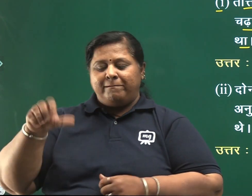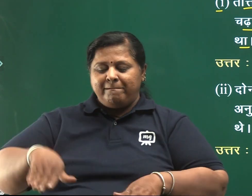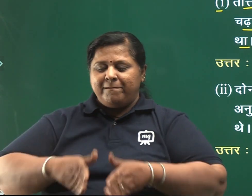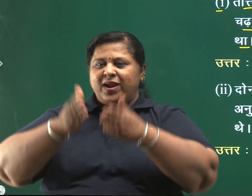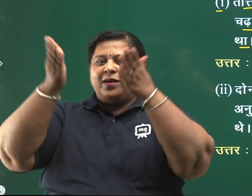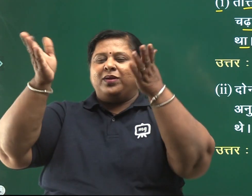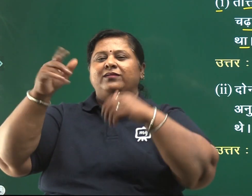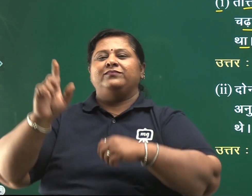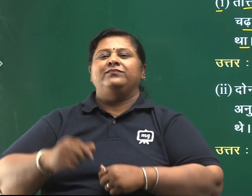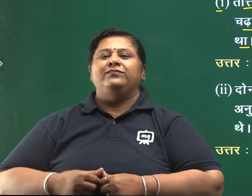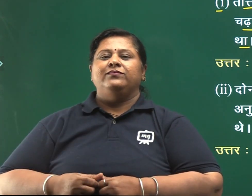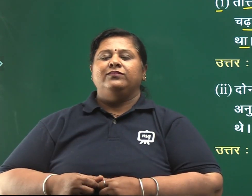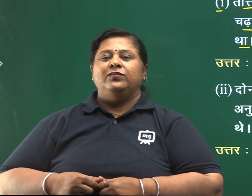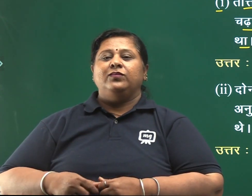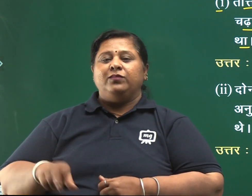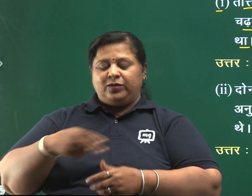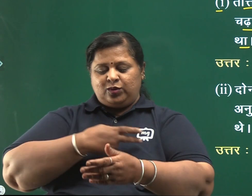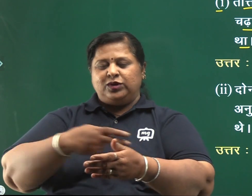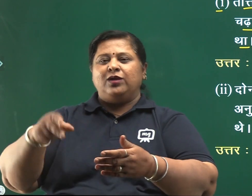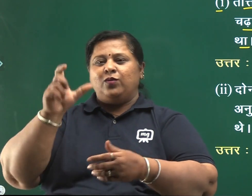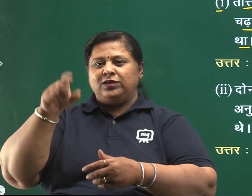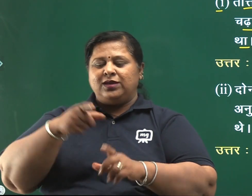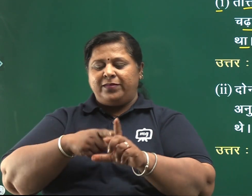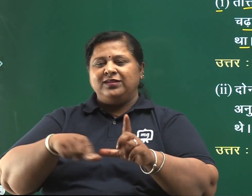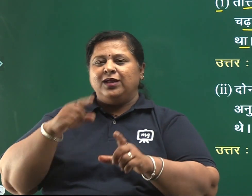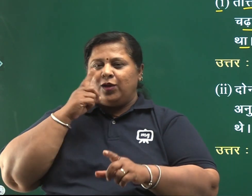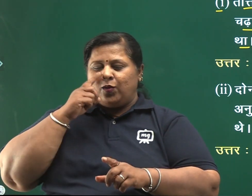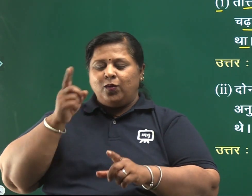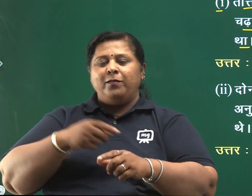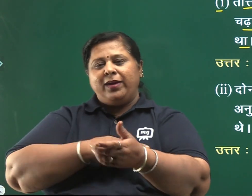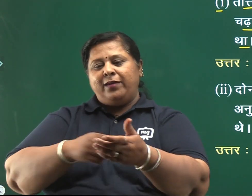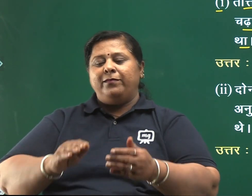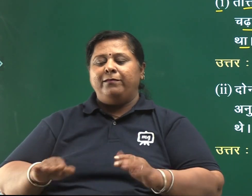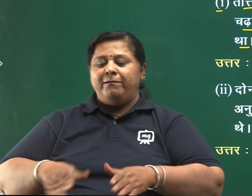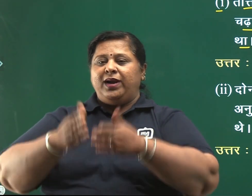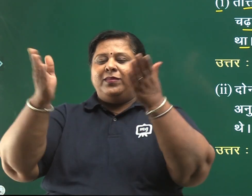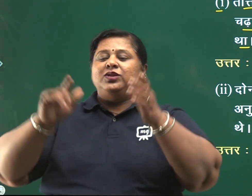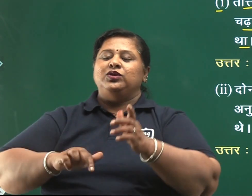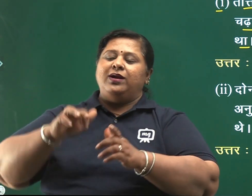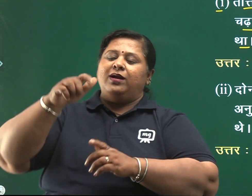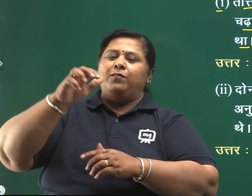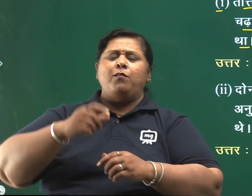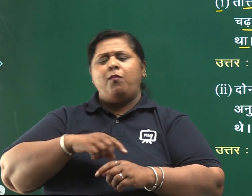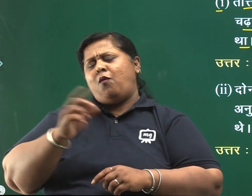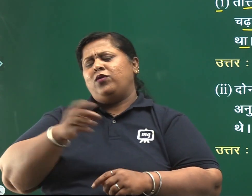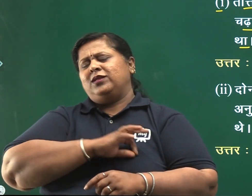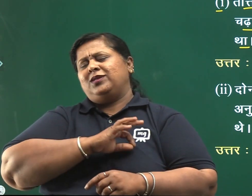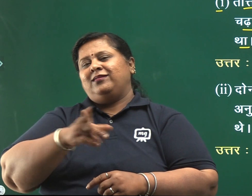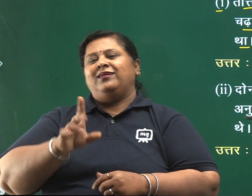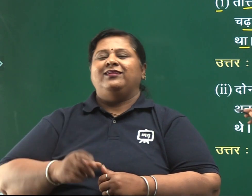पेड़ पर। तोतो चान को पेड़ पर चढ़ना बहुत अच्छा लगता